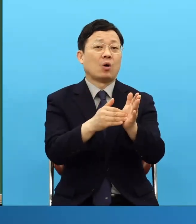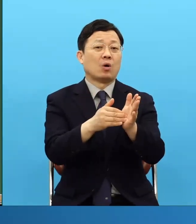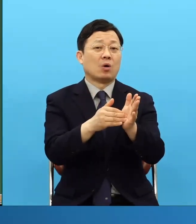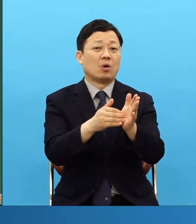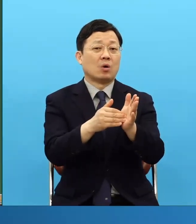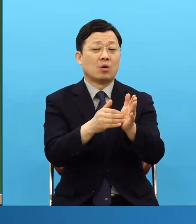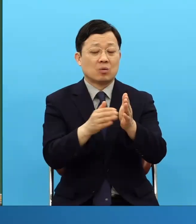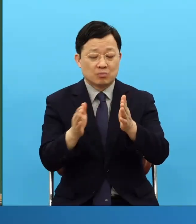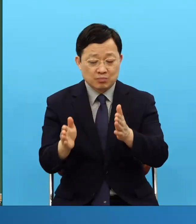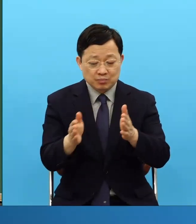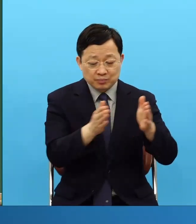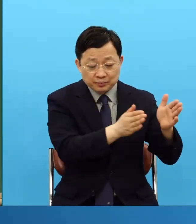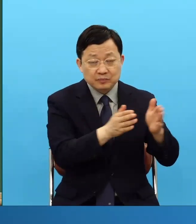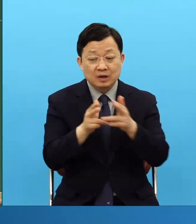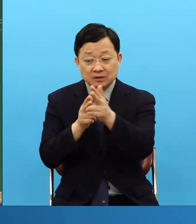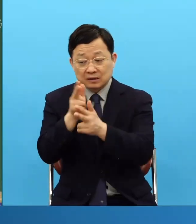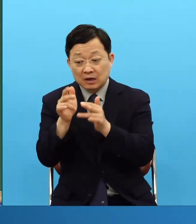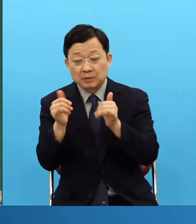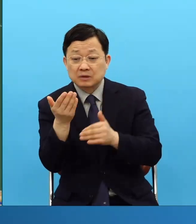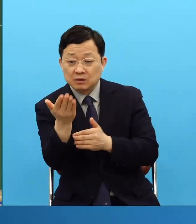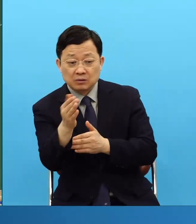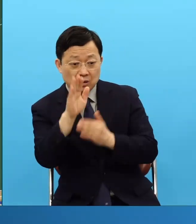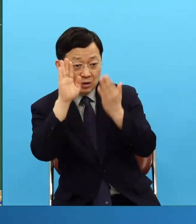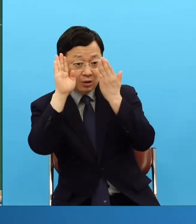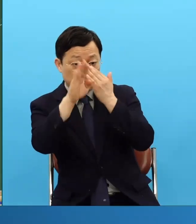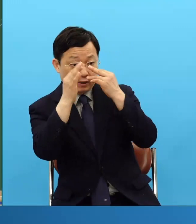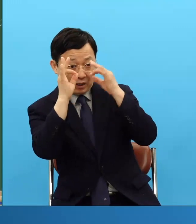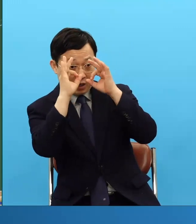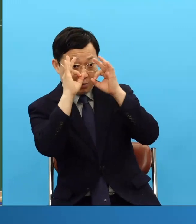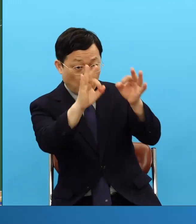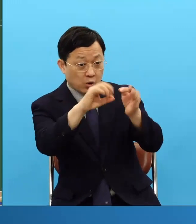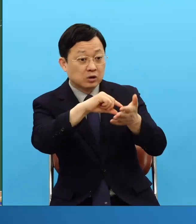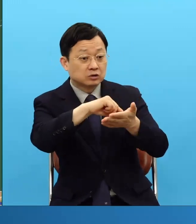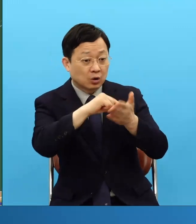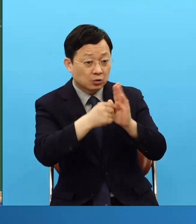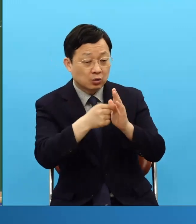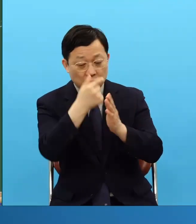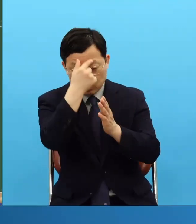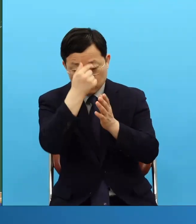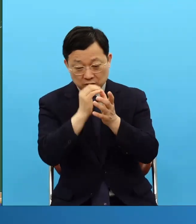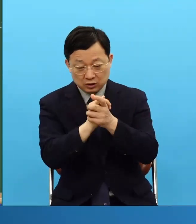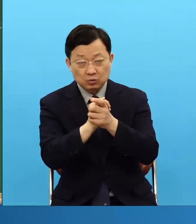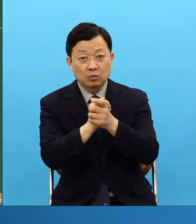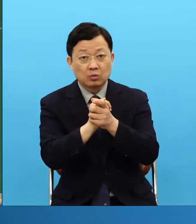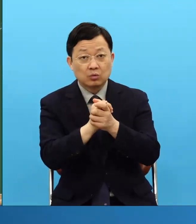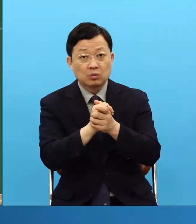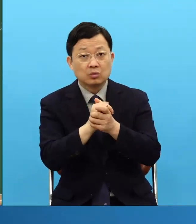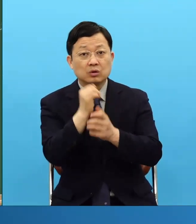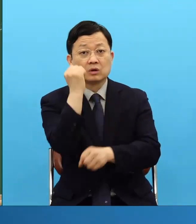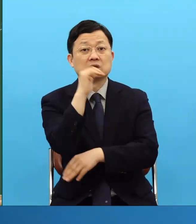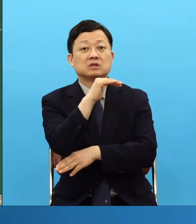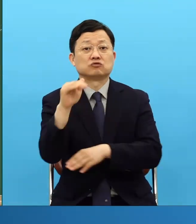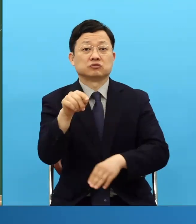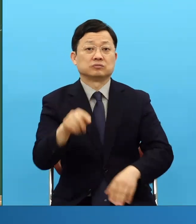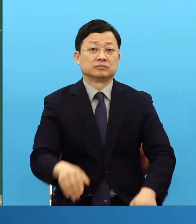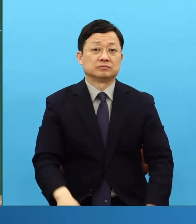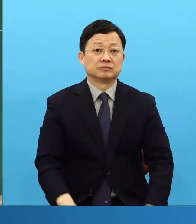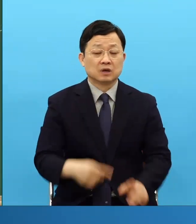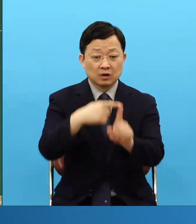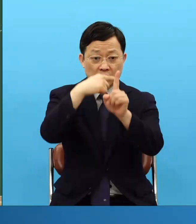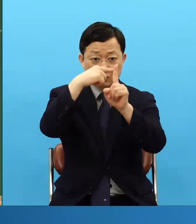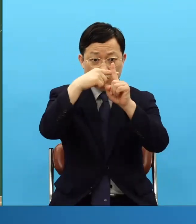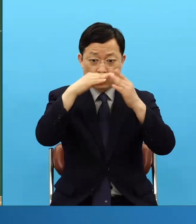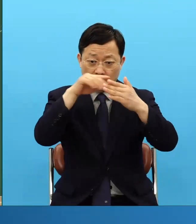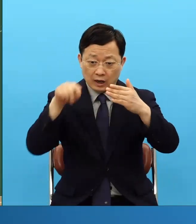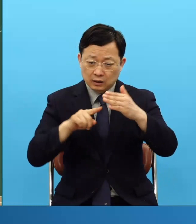산업인 여러분의 기도의 기준입니다. But that is a standard measurement for the 아, prayers of 교회에서 내가 business 뭐 해야 될 people. 것이냐 확실한 이민계약 나옵니다. That you find